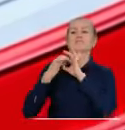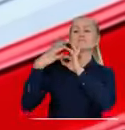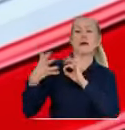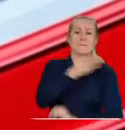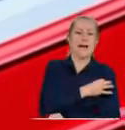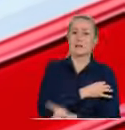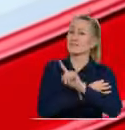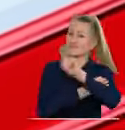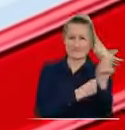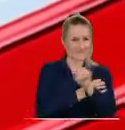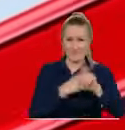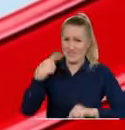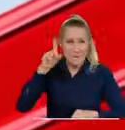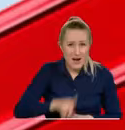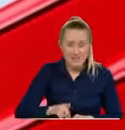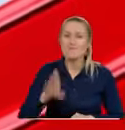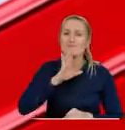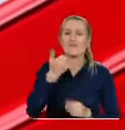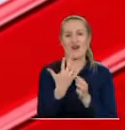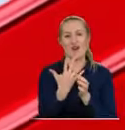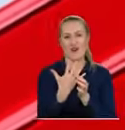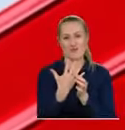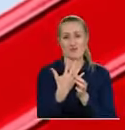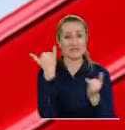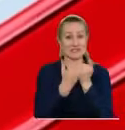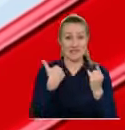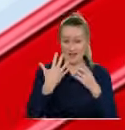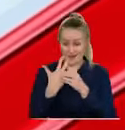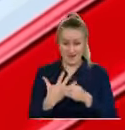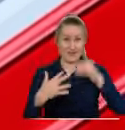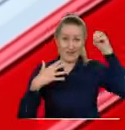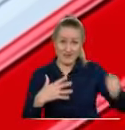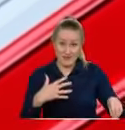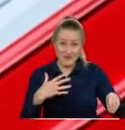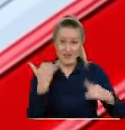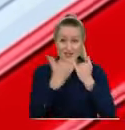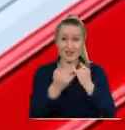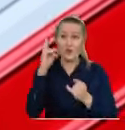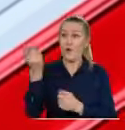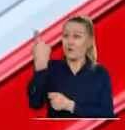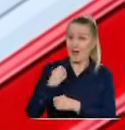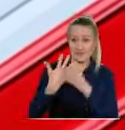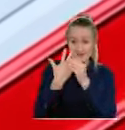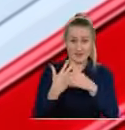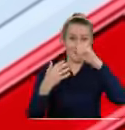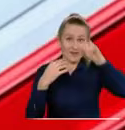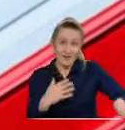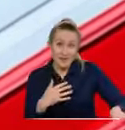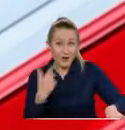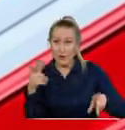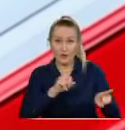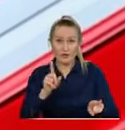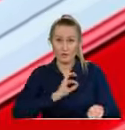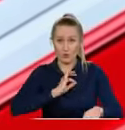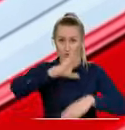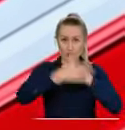nieprawda, bo to jest trochę tak jak z obrączką. Jeżeli zdejmiesz ją z palca, jeżeli ktoś każe ci ją na chwilę zdjąć, to przecież nie znaczy, że